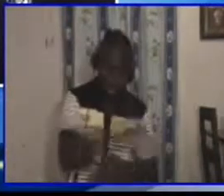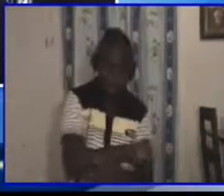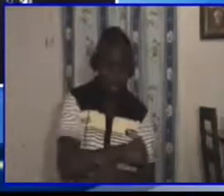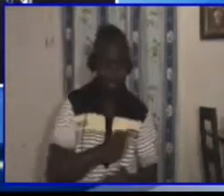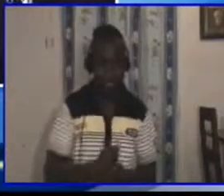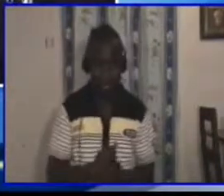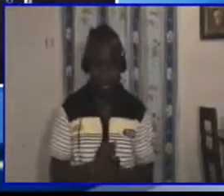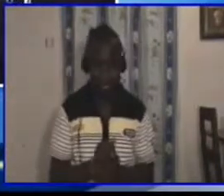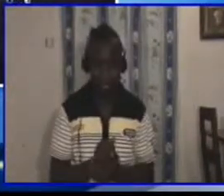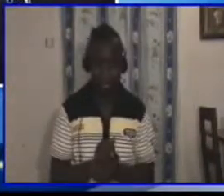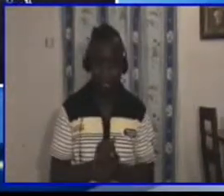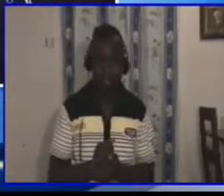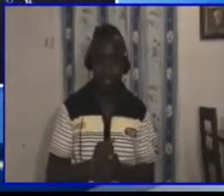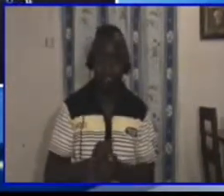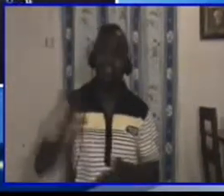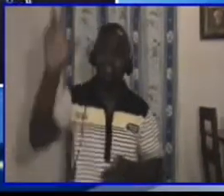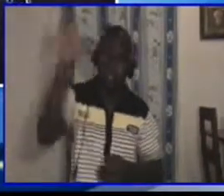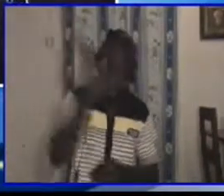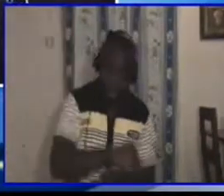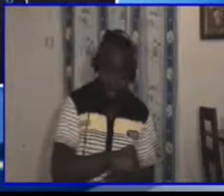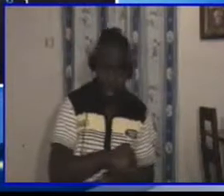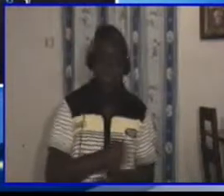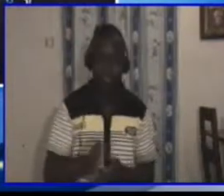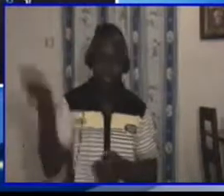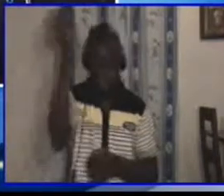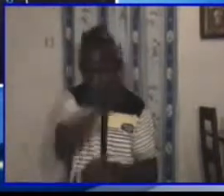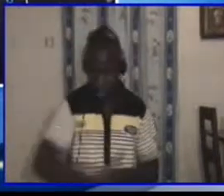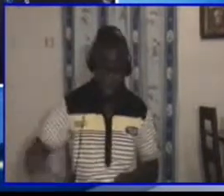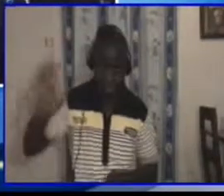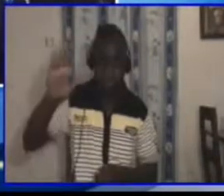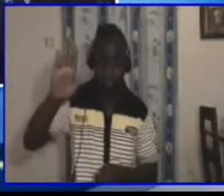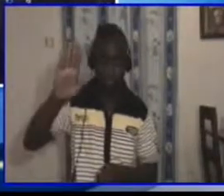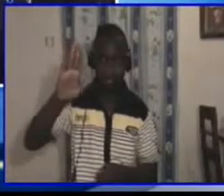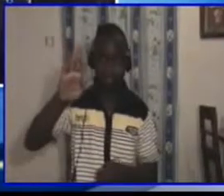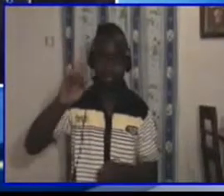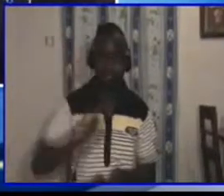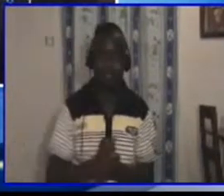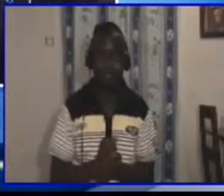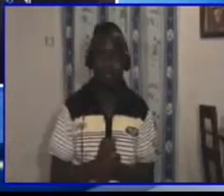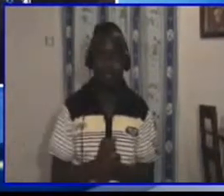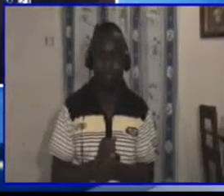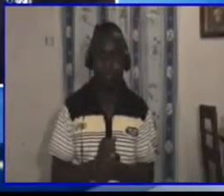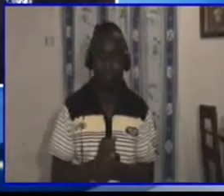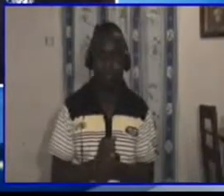che il figlio di dio è nato dal padre nel cielo